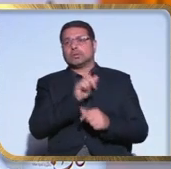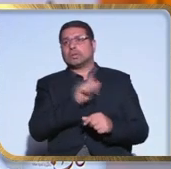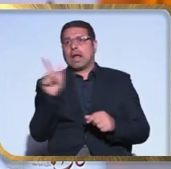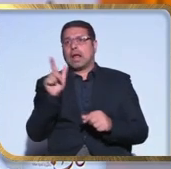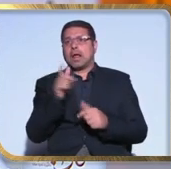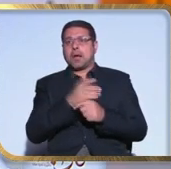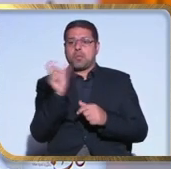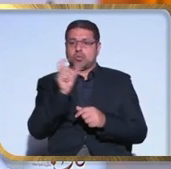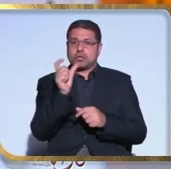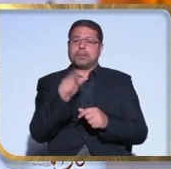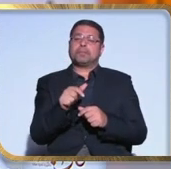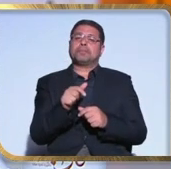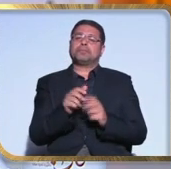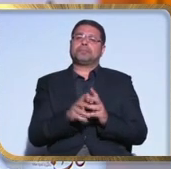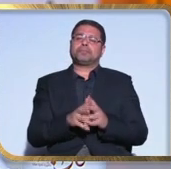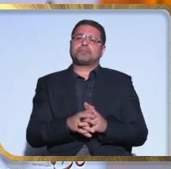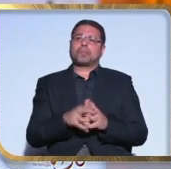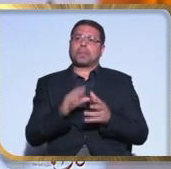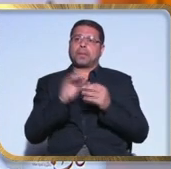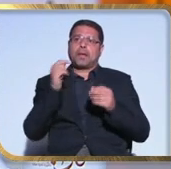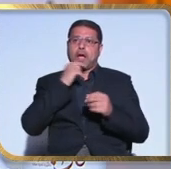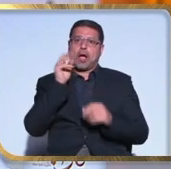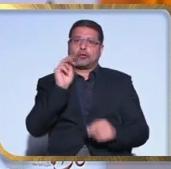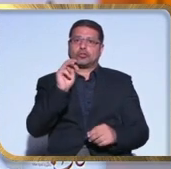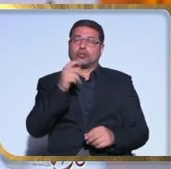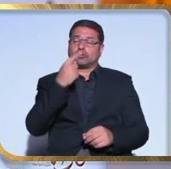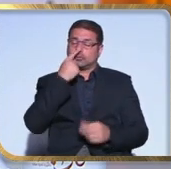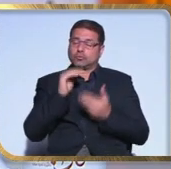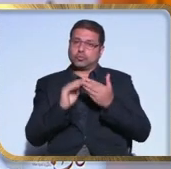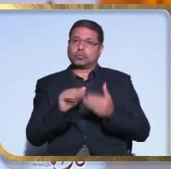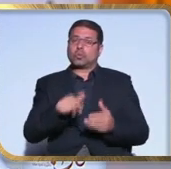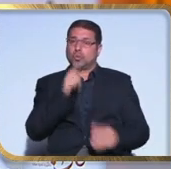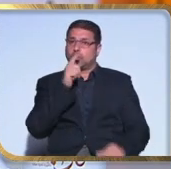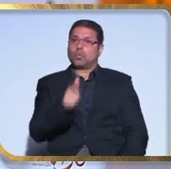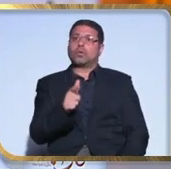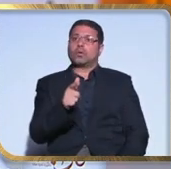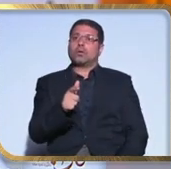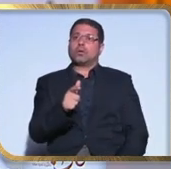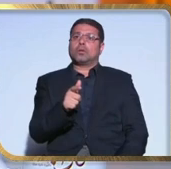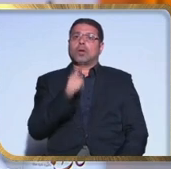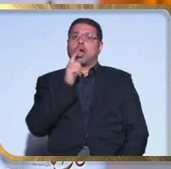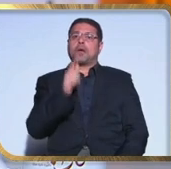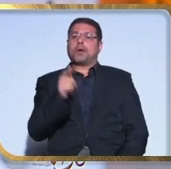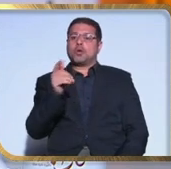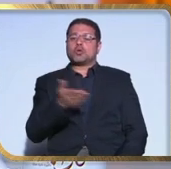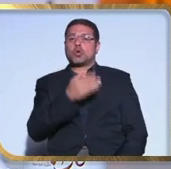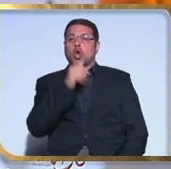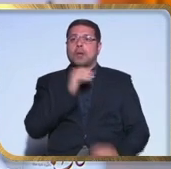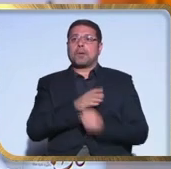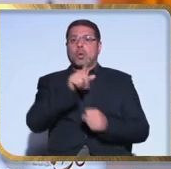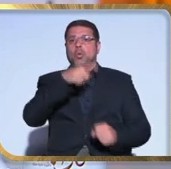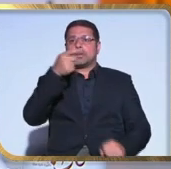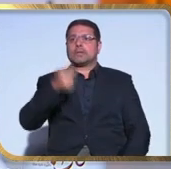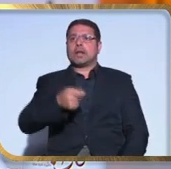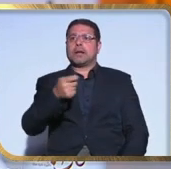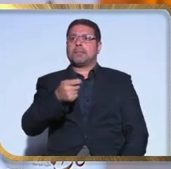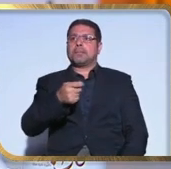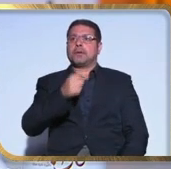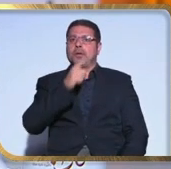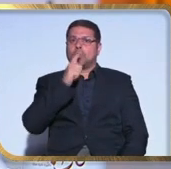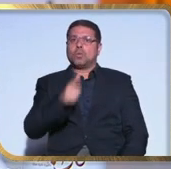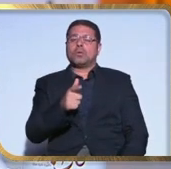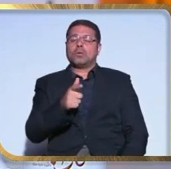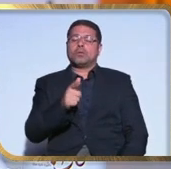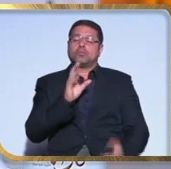الامام مسلم عن ستنا عائشه رضي الله تعالى عنها قالت قال لي رسول الله صلى الله عليه وسلم ماذت